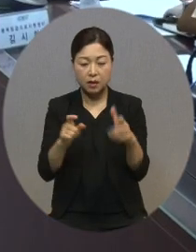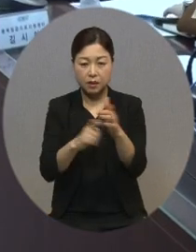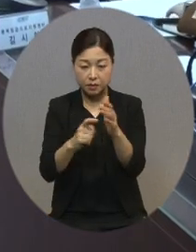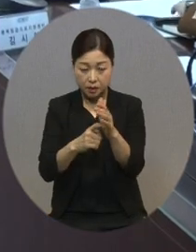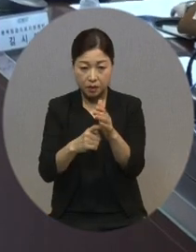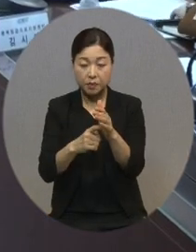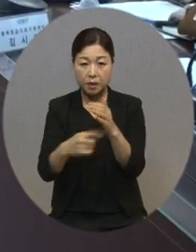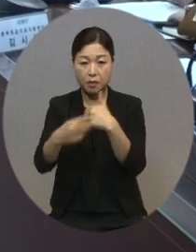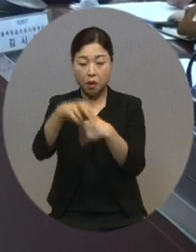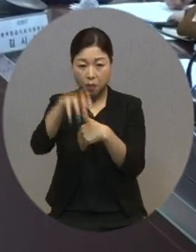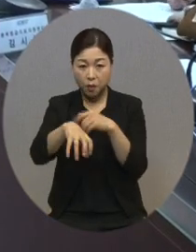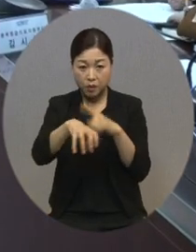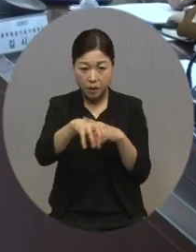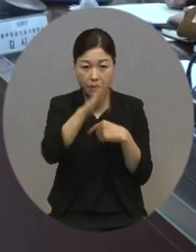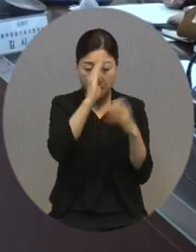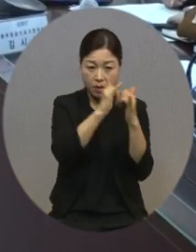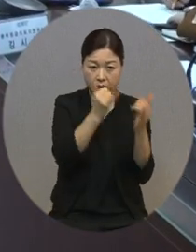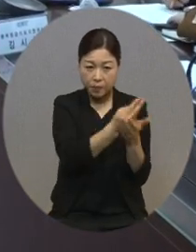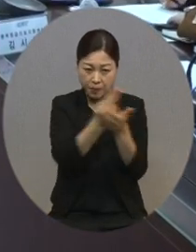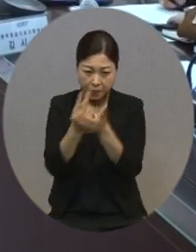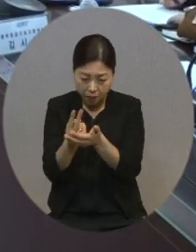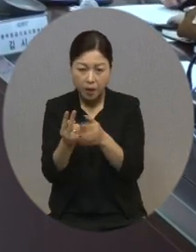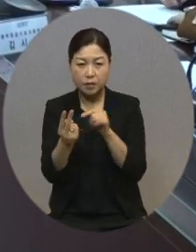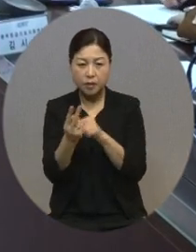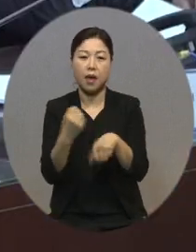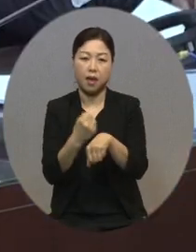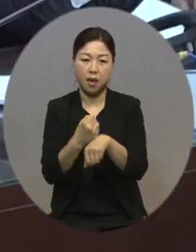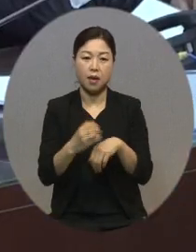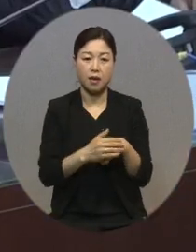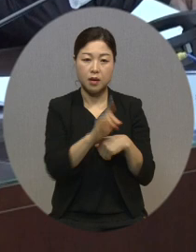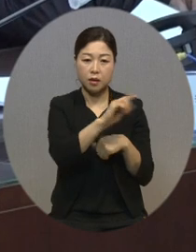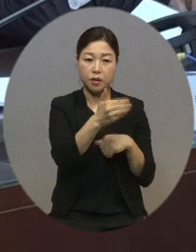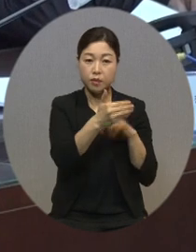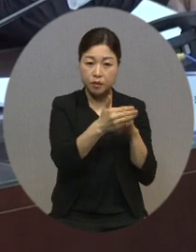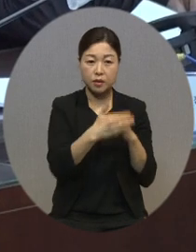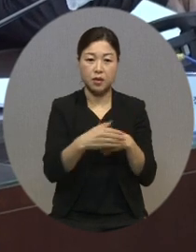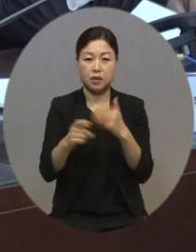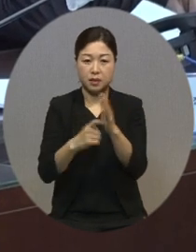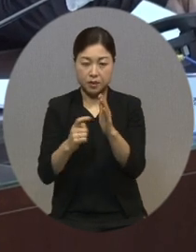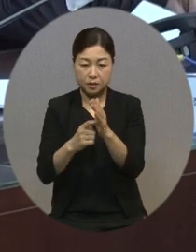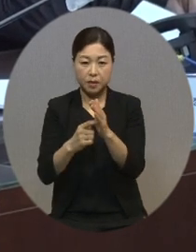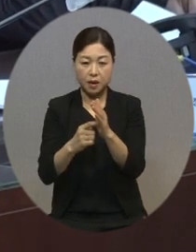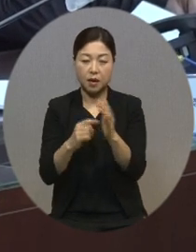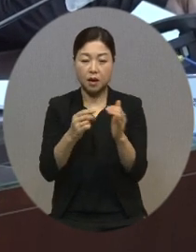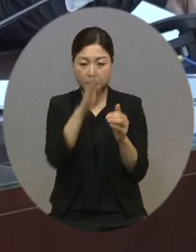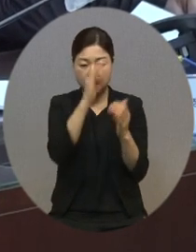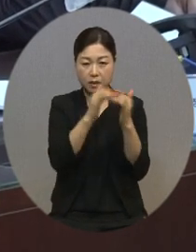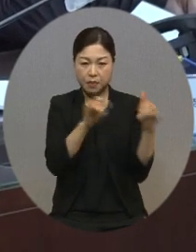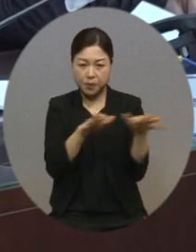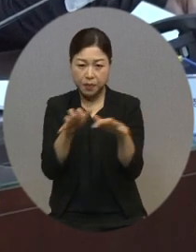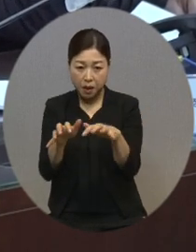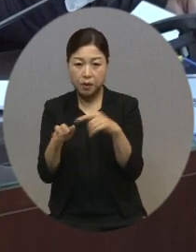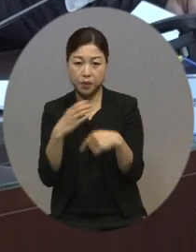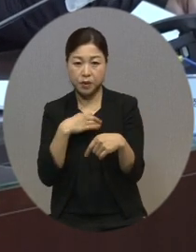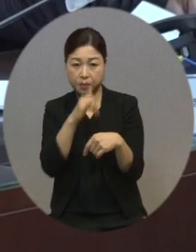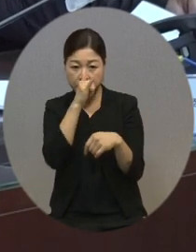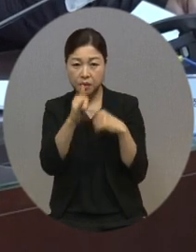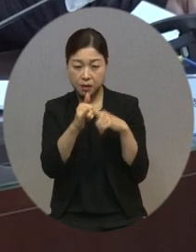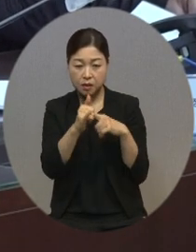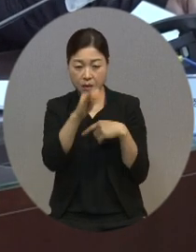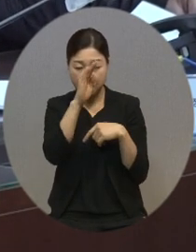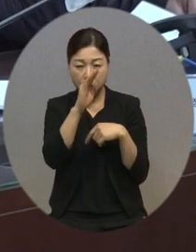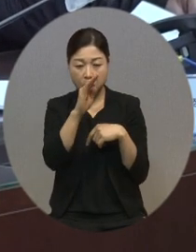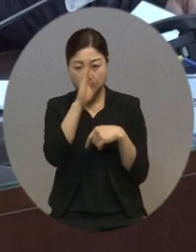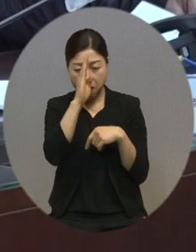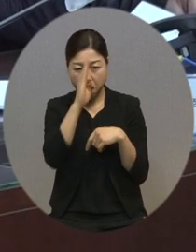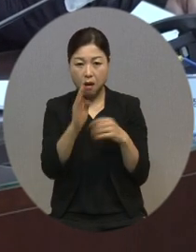적극 수용하도록 했습니다. 또한 소방본부에서도 응급실 과밀화 완화를 위해 경증 환자는 관내 종합병원급 이용을 안내하는